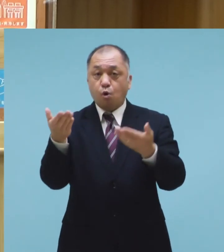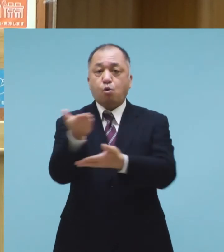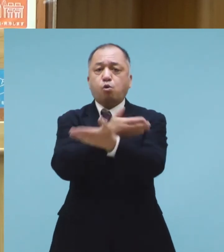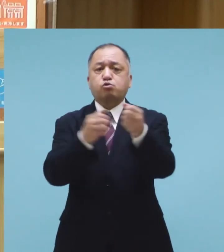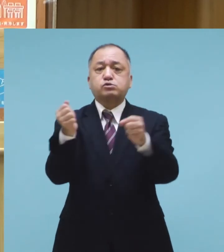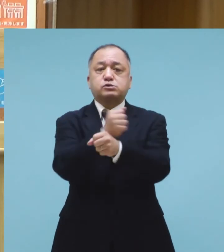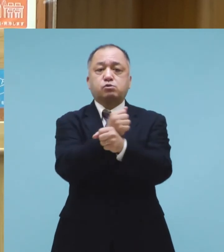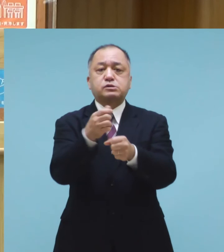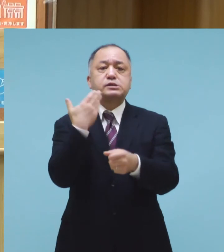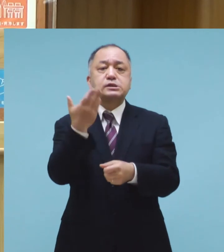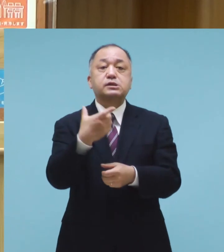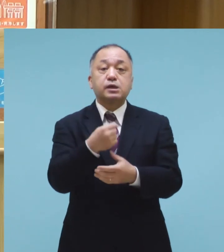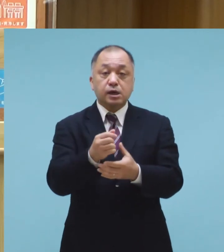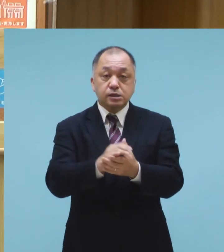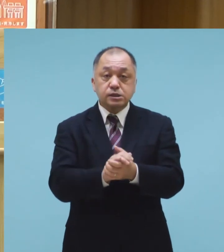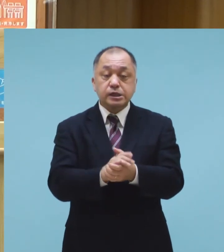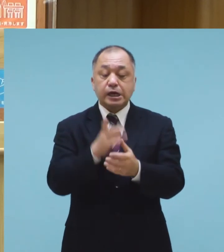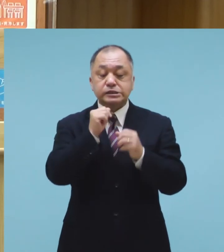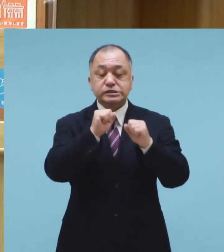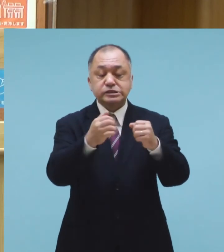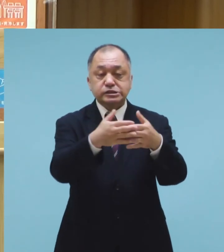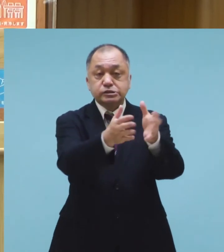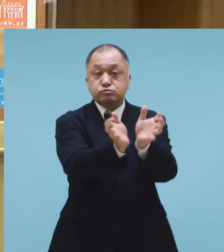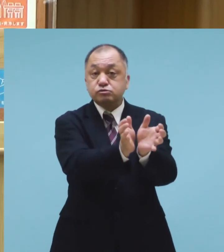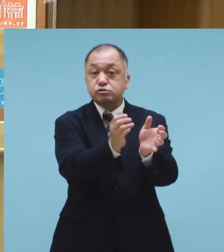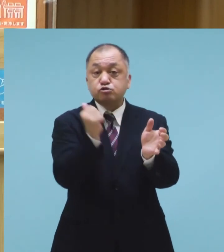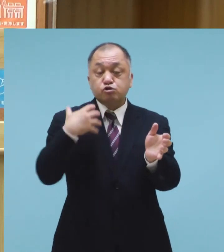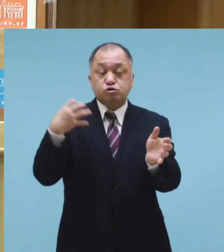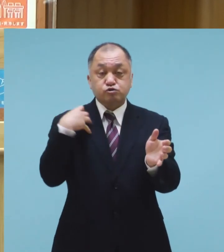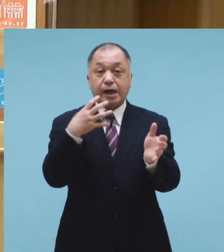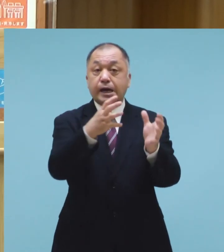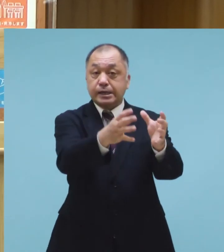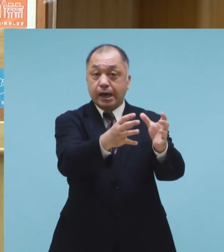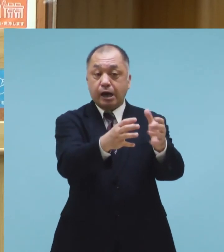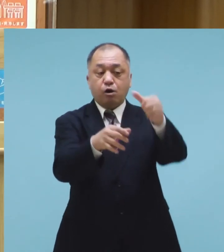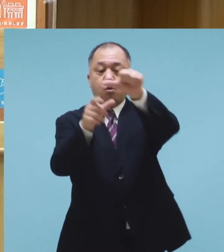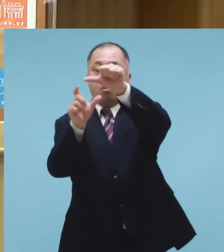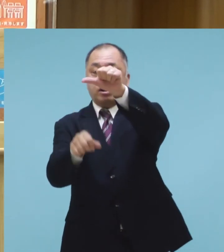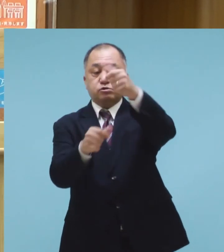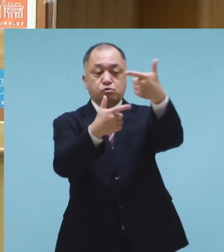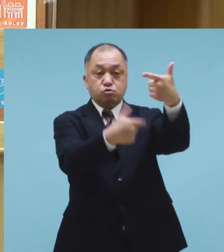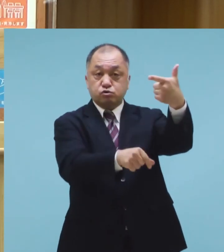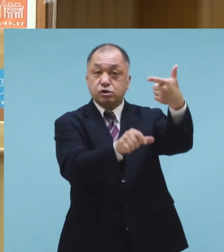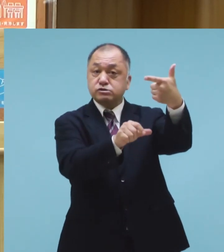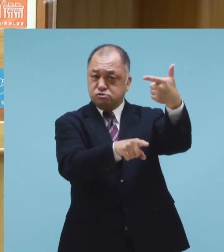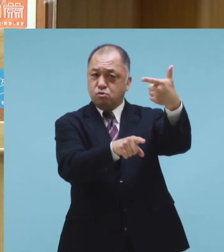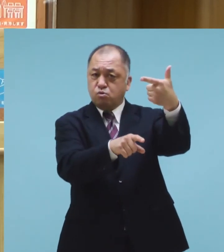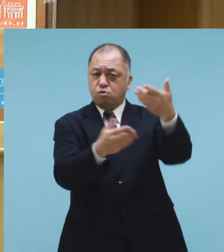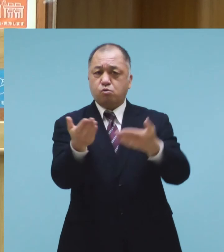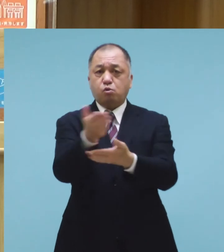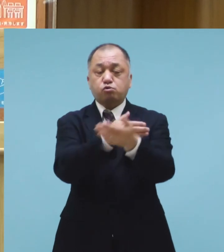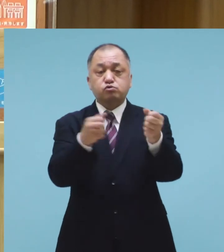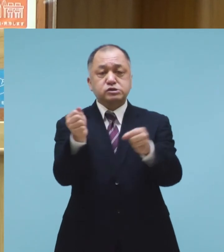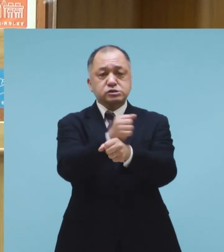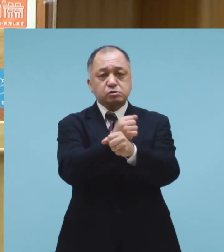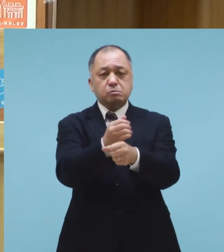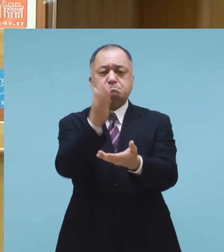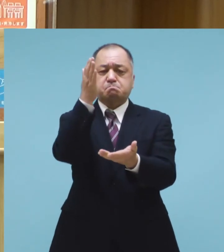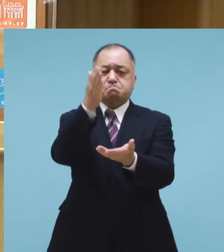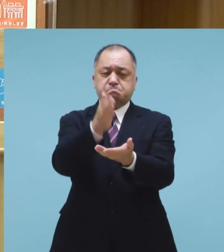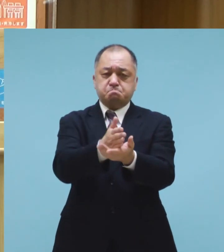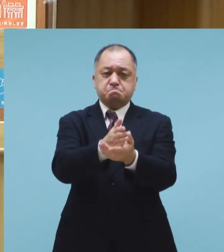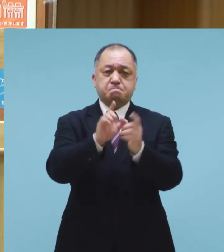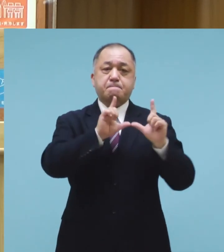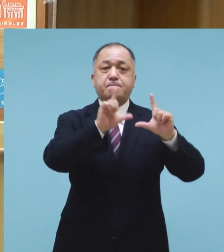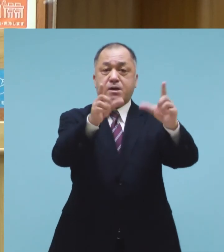について実施主体がですね5月6月のこの交流事業断念を先日発表しました。